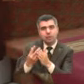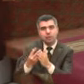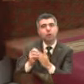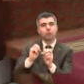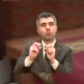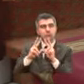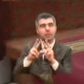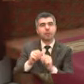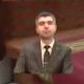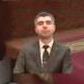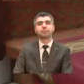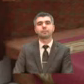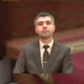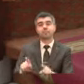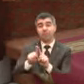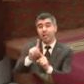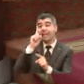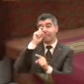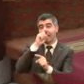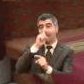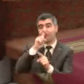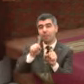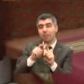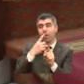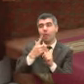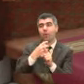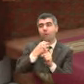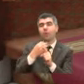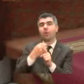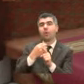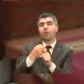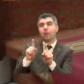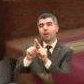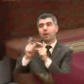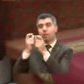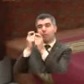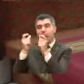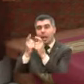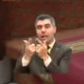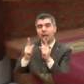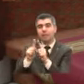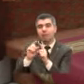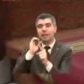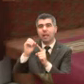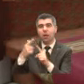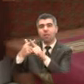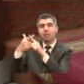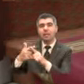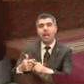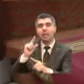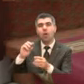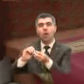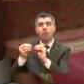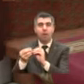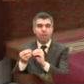خدات المشروع اننا نشكوا واش يمكن لها تكملوا وما يمكنلهاش تكملوا، حيت مرات يوقع لها مشاكل في الخزينه ديالها في التريزوري ديالها. حنا ما عندناش